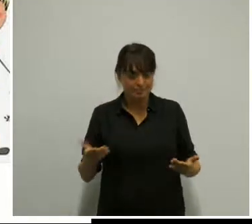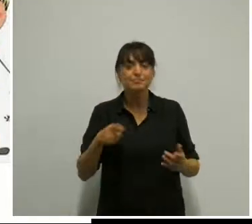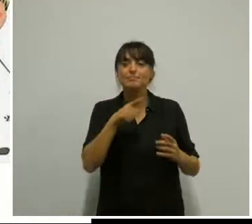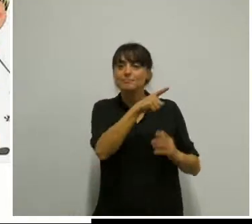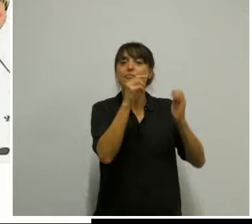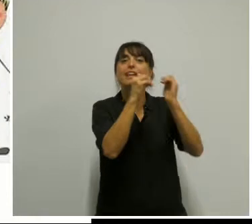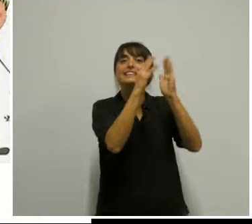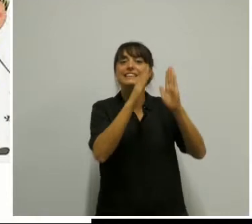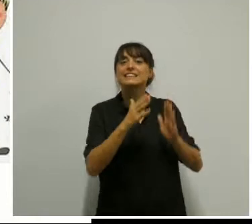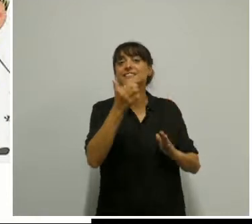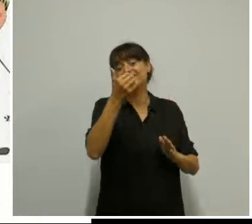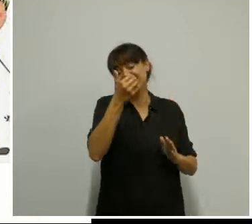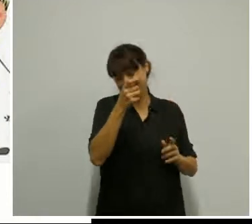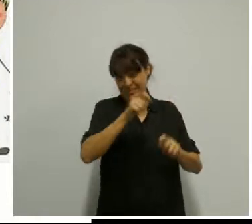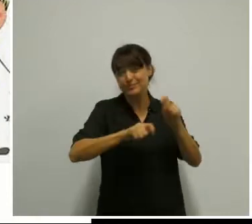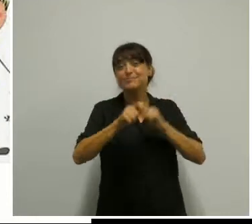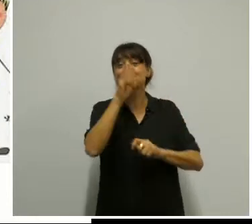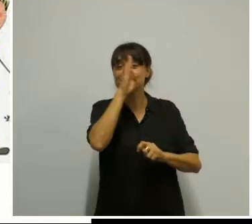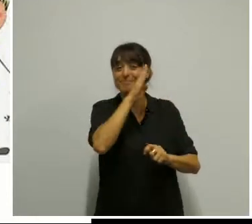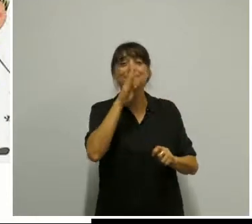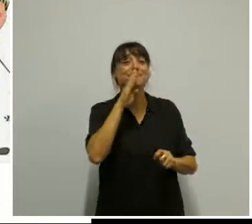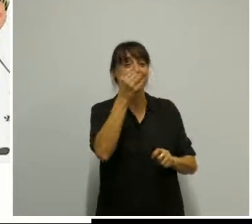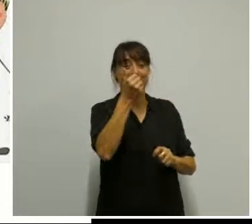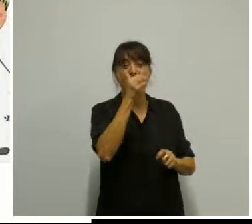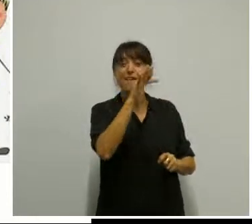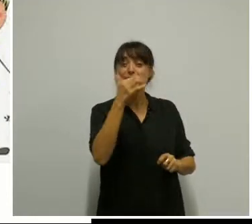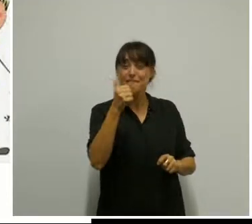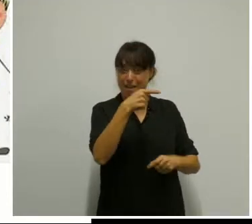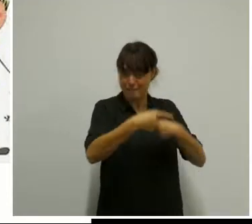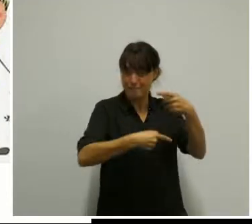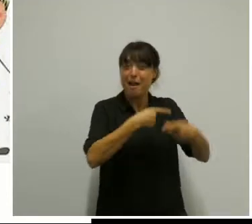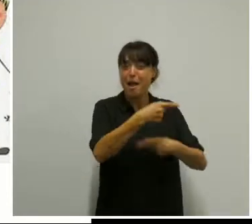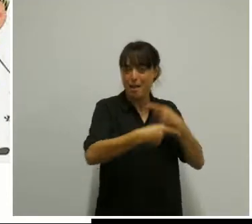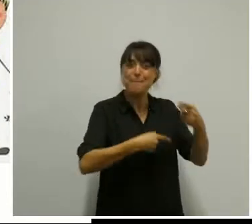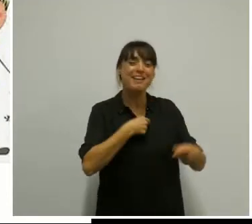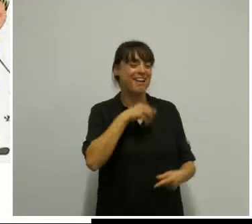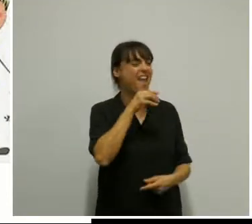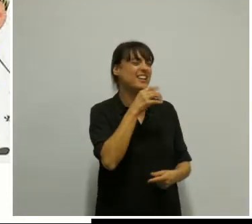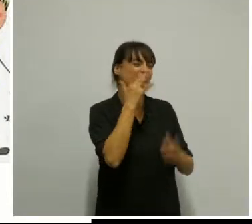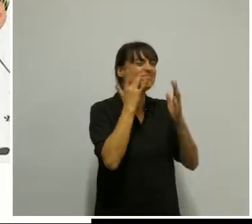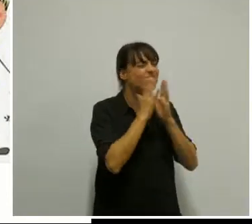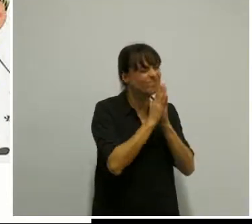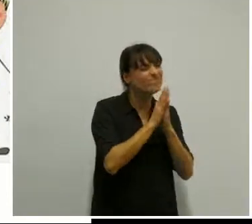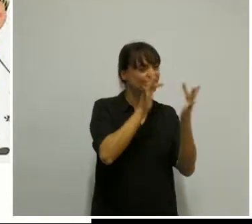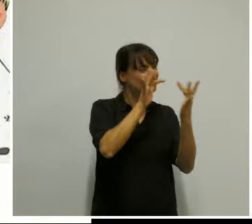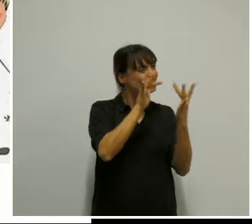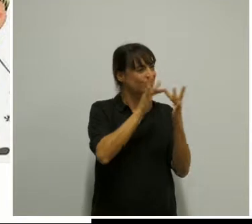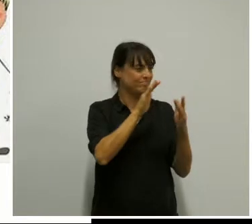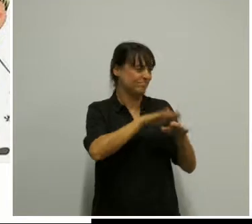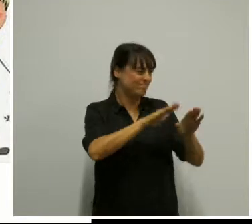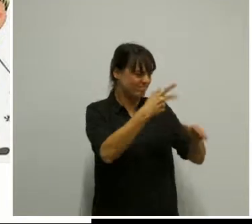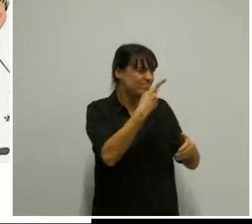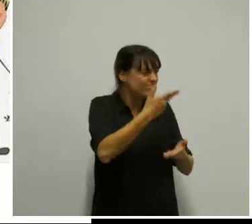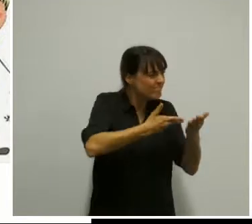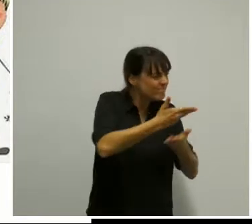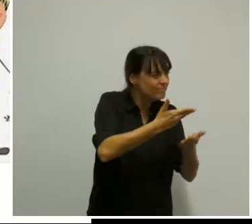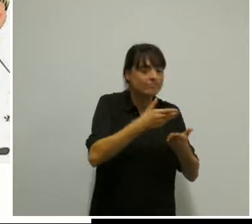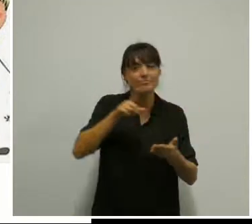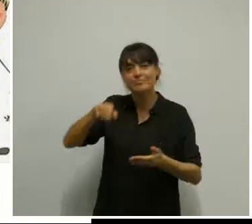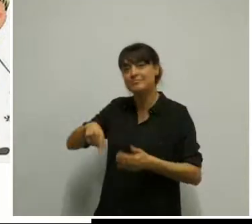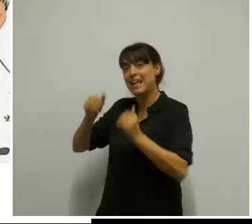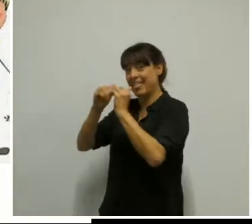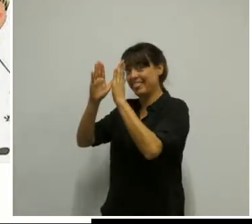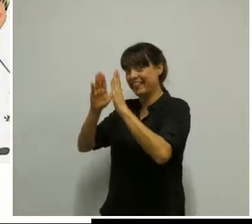banda, l'AFA, les famílies, amb la seva voluntarietat i amb tots els seus coneixements, i després l'entitat que ens gestiona